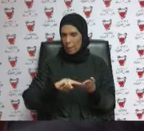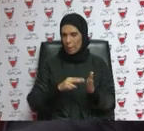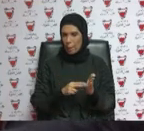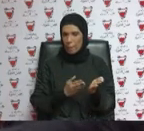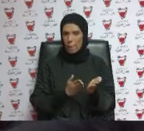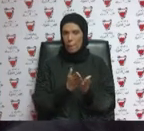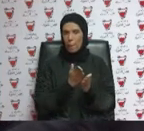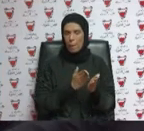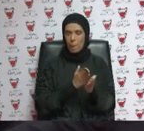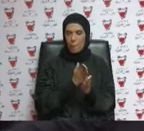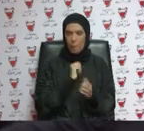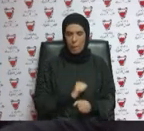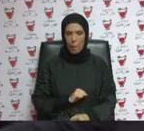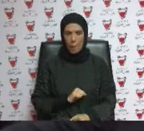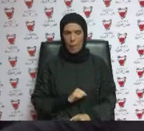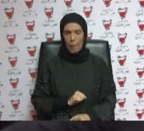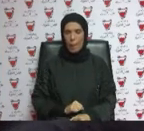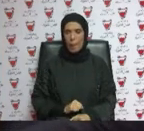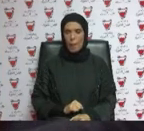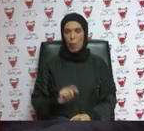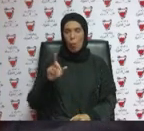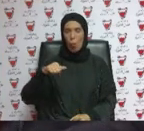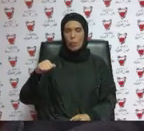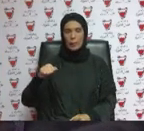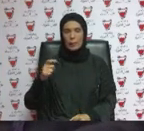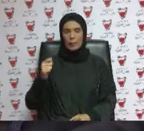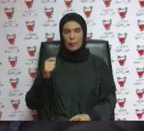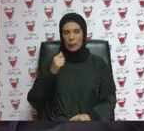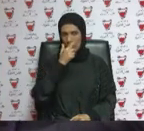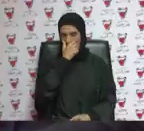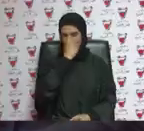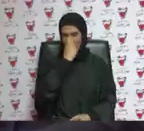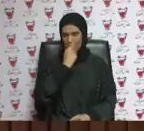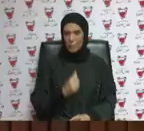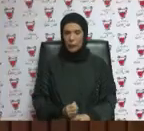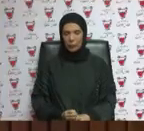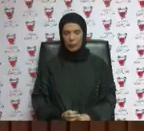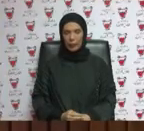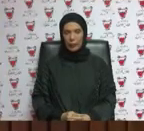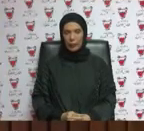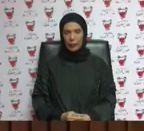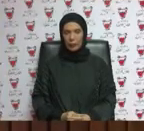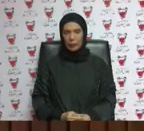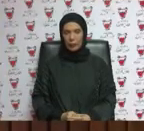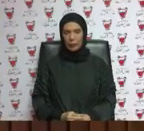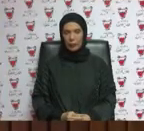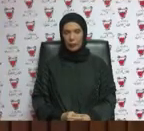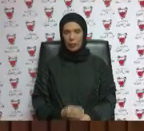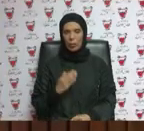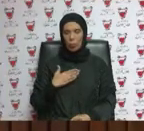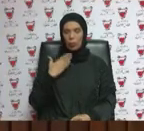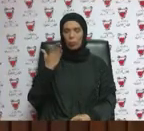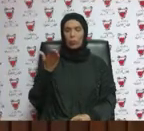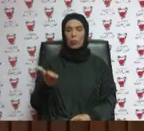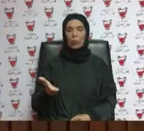حالياً بين الوزارة وبين وزارة المالية وبين الهيئة العامة للتأمين الاجتماعي لكي يتم تنفيذ المبادرة